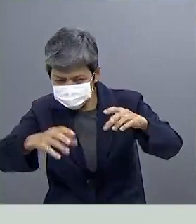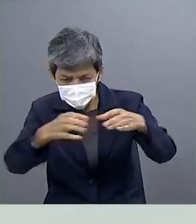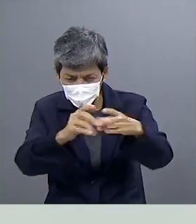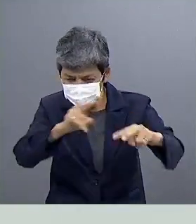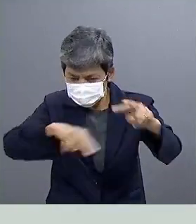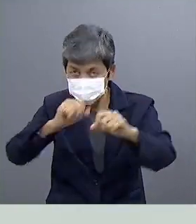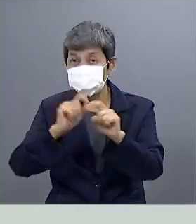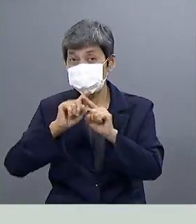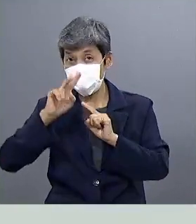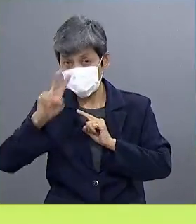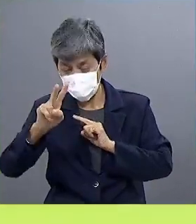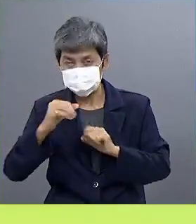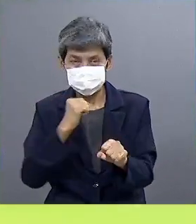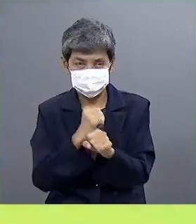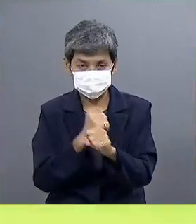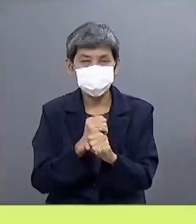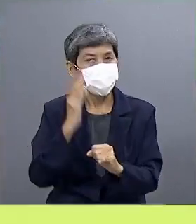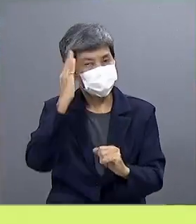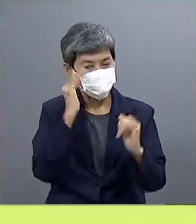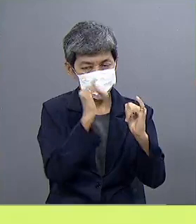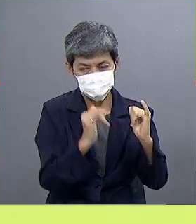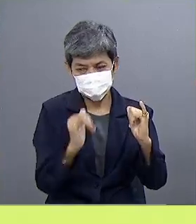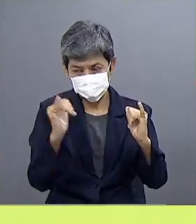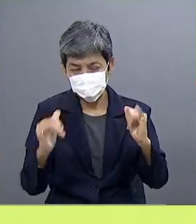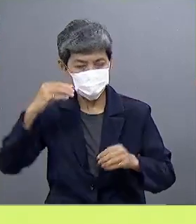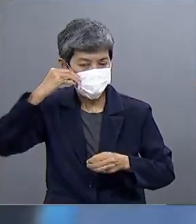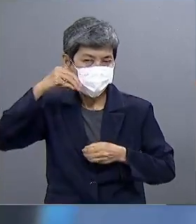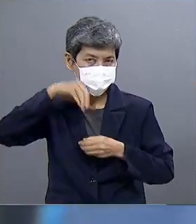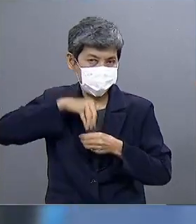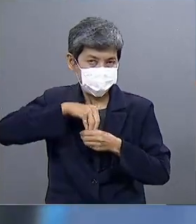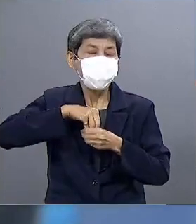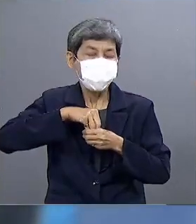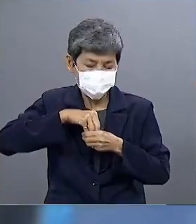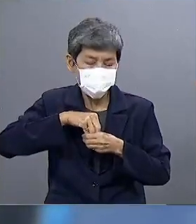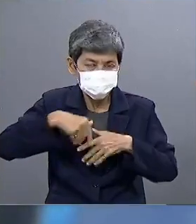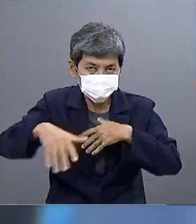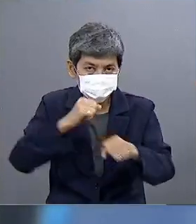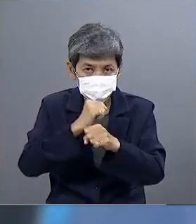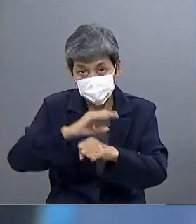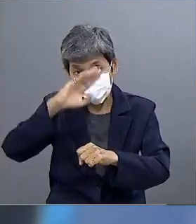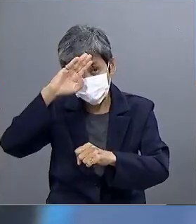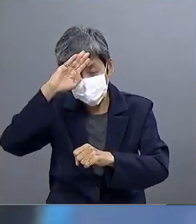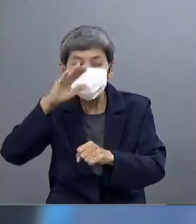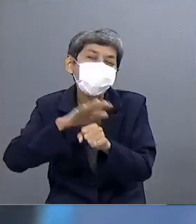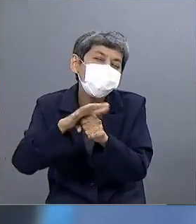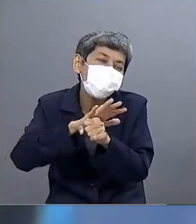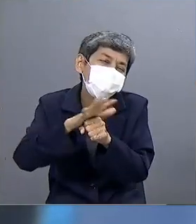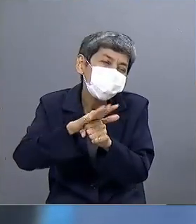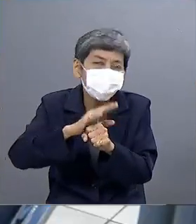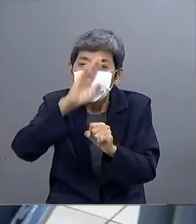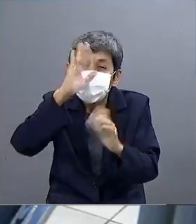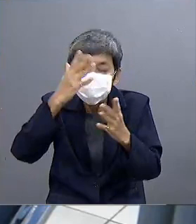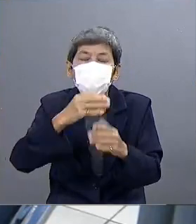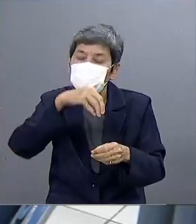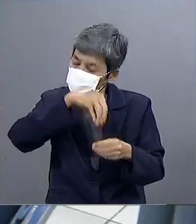2การจัดการเตียงโดยเพิ่มการกักตัวที่บ้านหรือชุมชนสำหรับผู้ป่วยที่มีอาการน้อยหรือไม่มีอาการเลยนะคะถ้